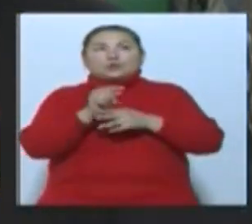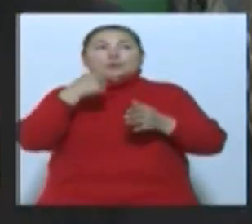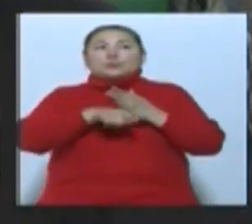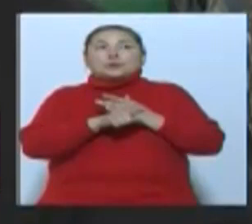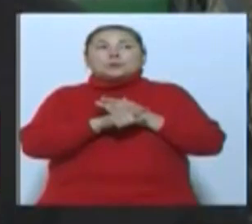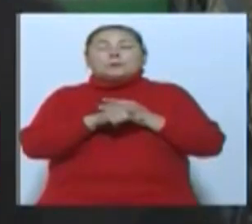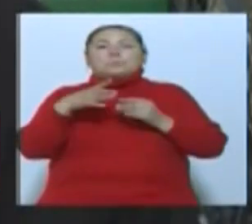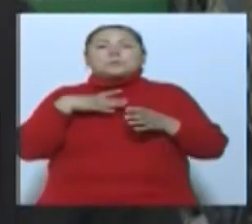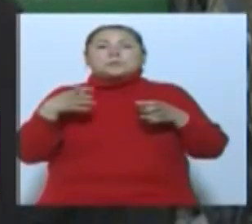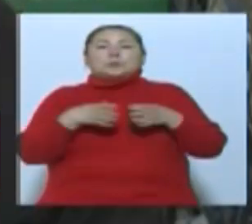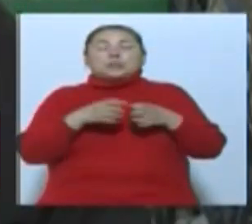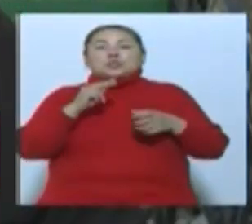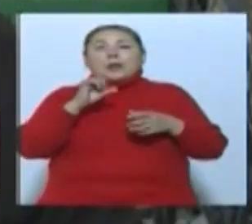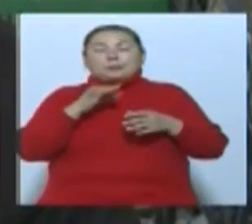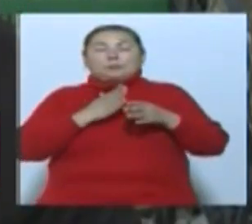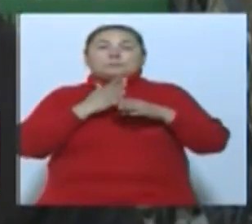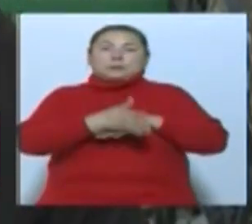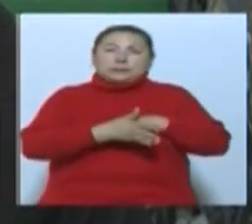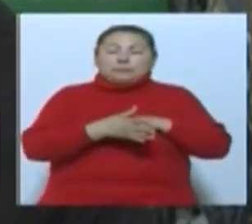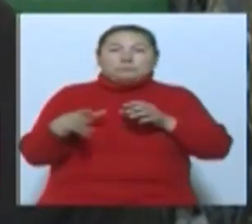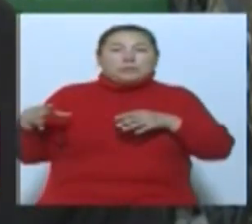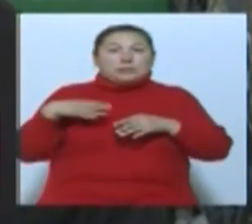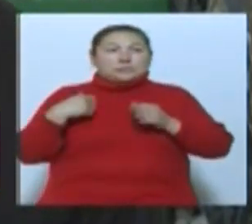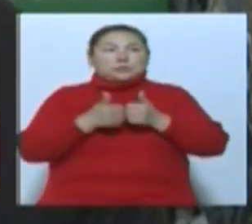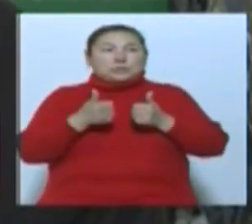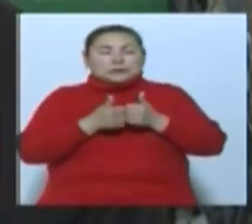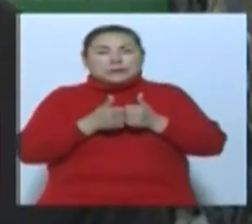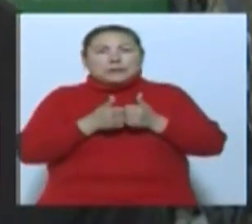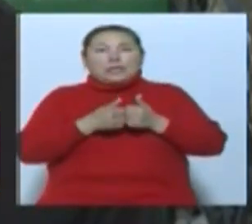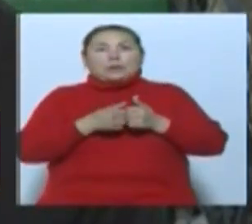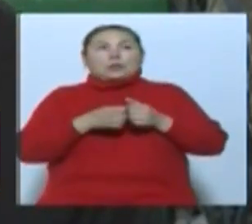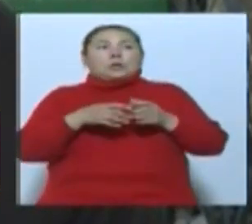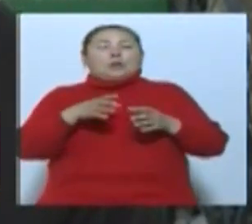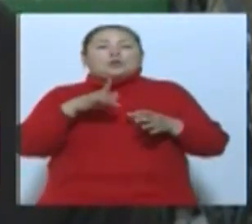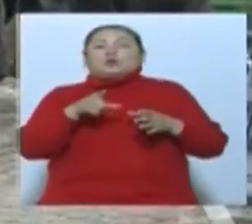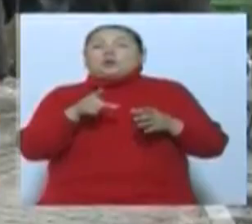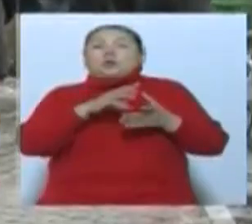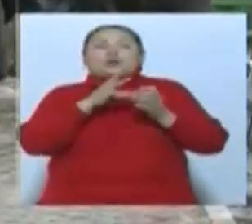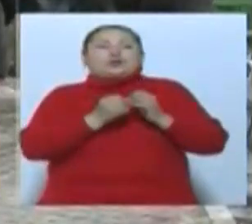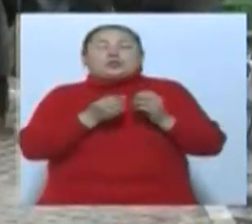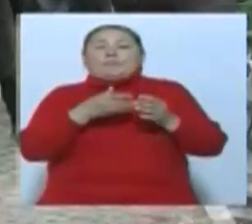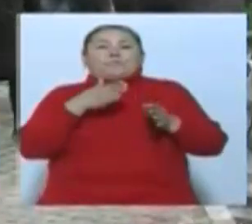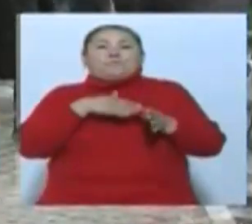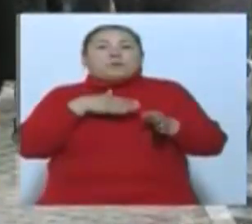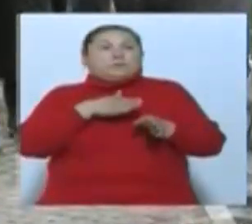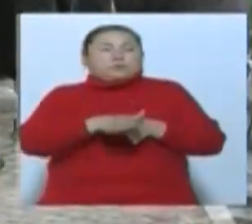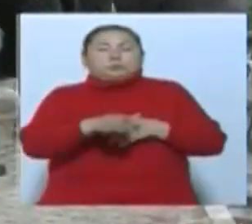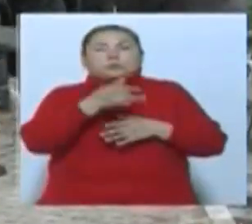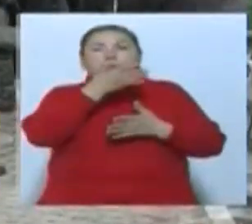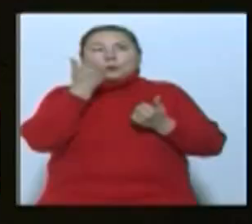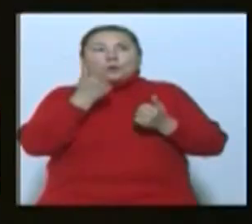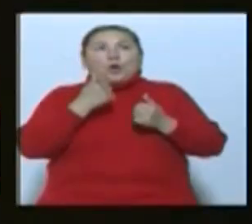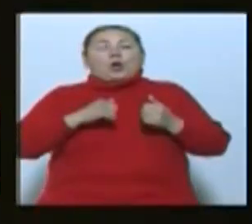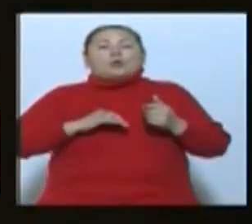біз Чапканов Дәуіт мырзаға барсақ, ЖЭК-ке, оксиден толыққанды нәтиже шығара алмадық. Ал пәтер иелері кооперативінің